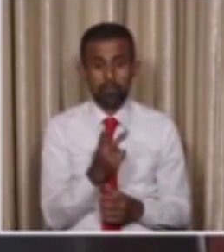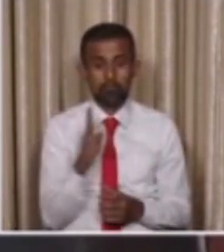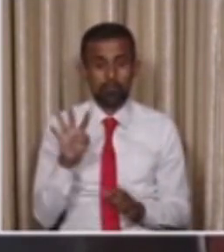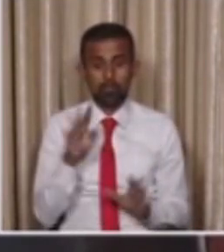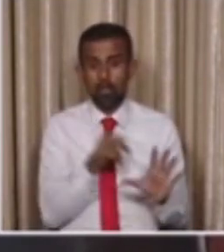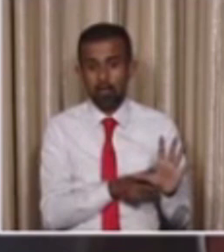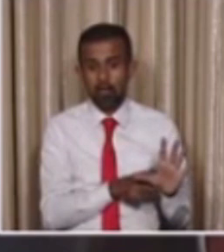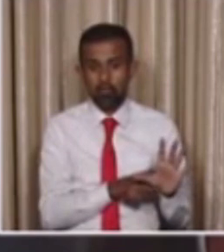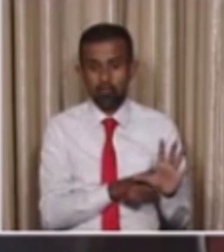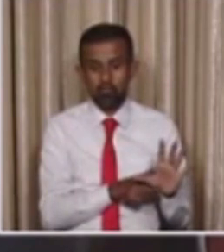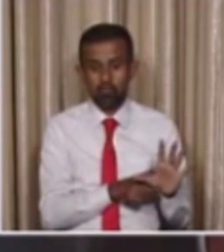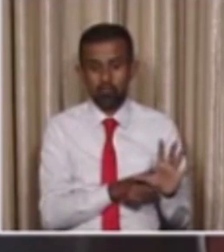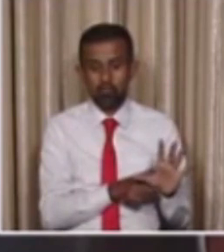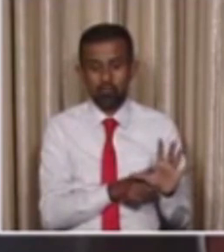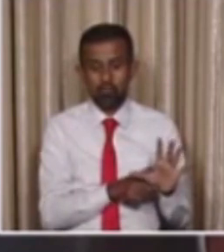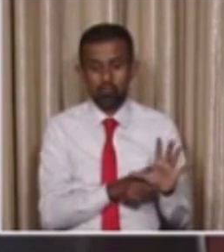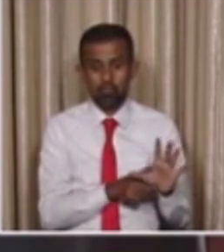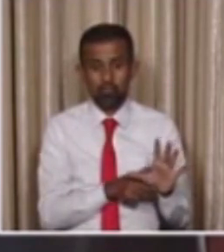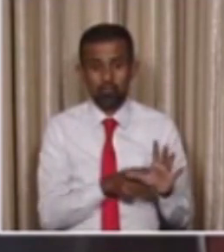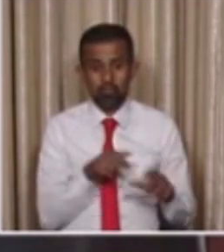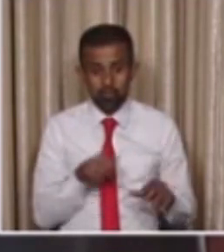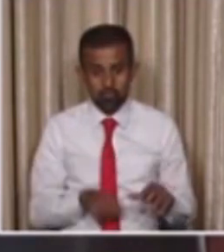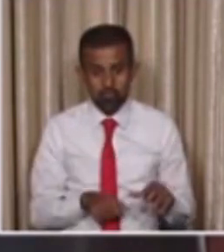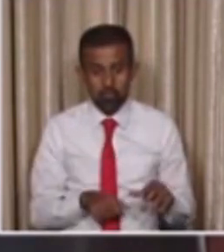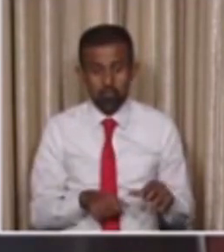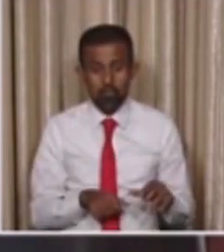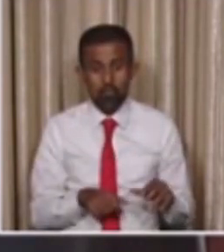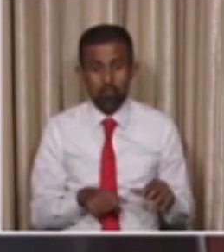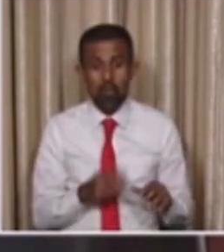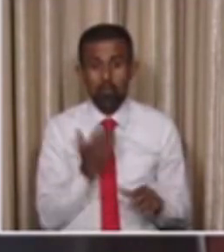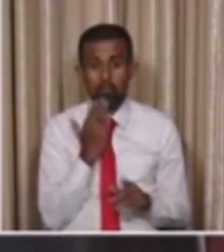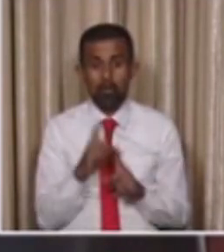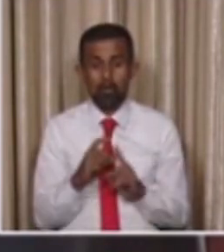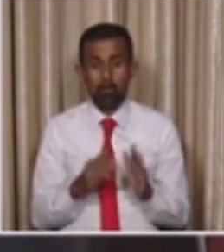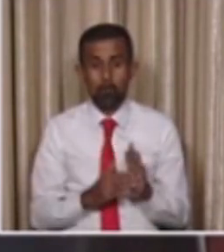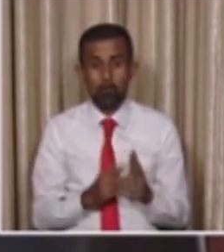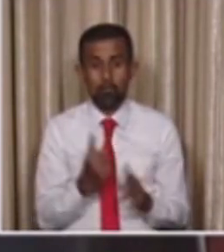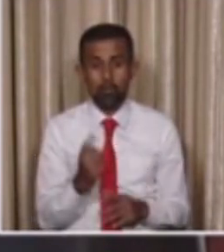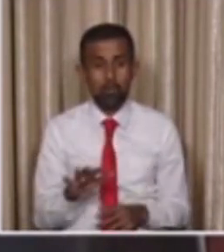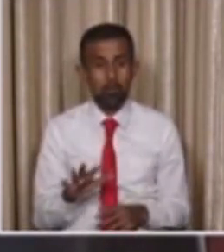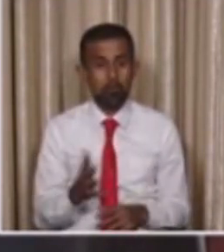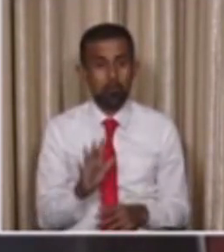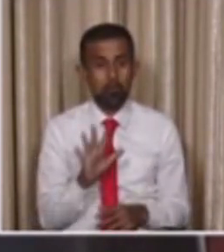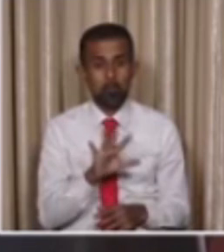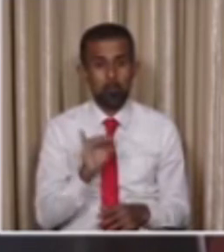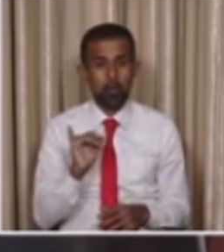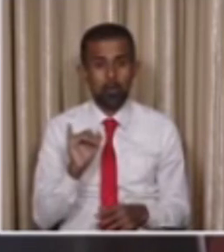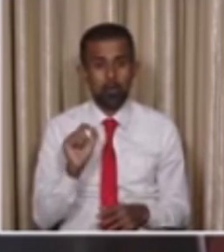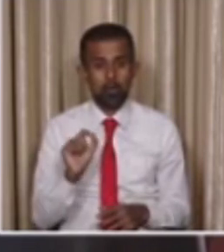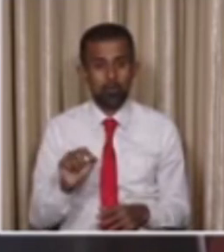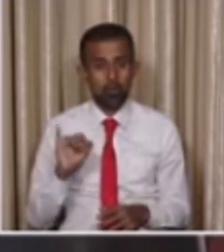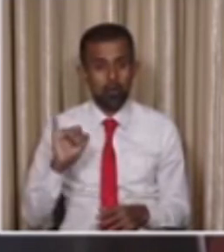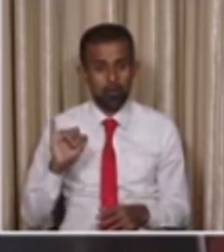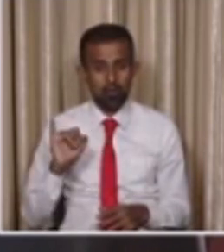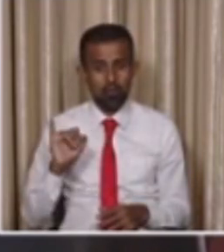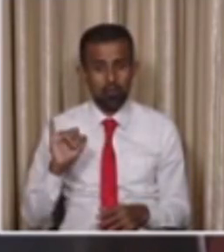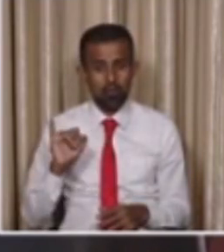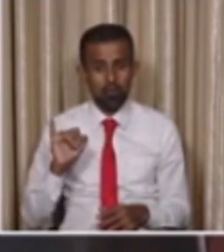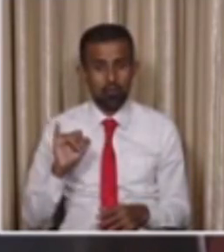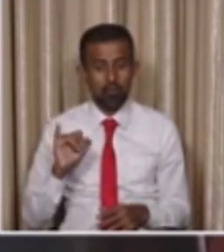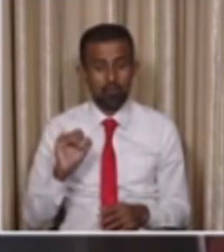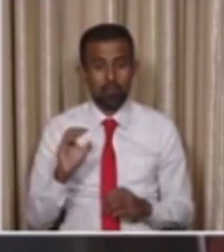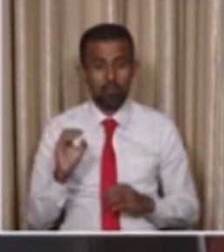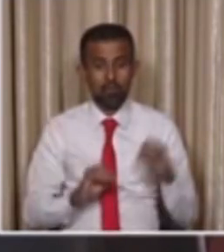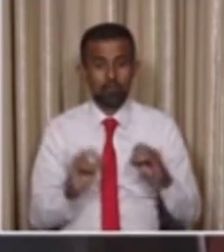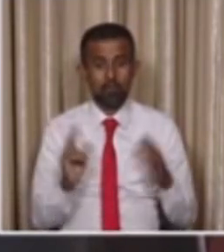2024 අපි මේ වාර්තාවත් එක්ක කතා කරන කාල සීමාව තුළ ඇමරිකානු ඩොලර් මිලියන 1,556.6ක් අපි අරන් තියෙනවා.